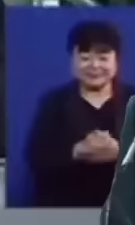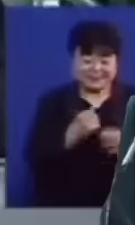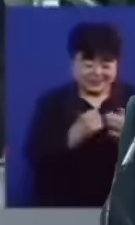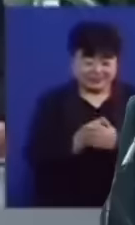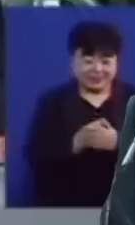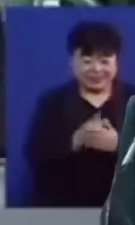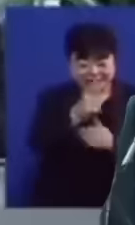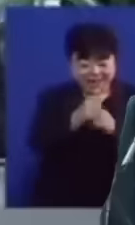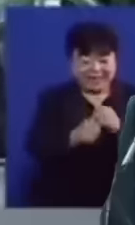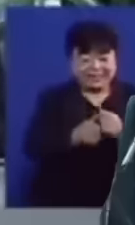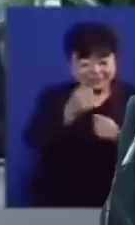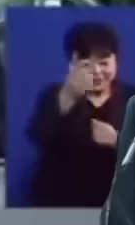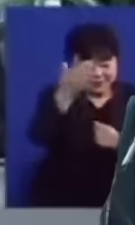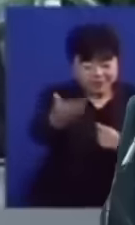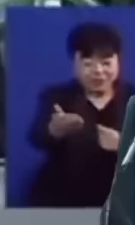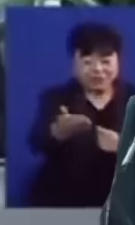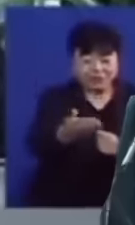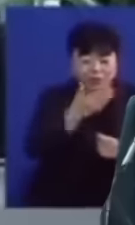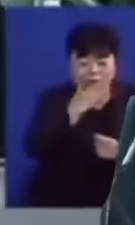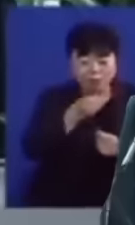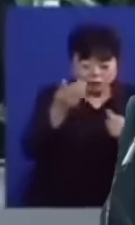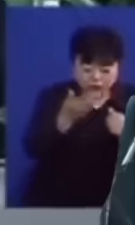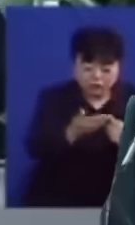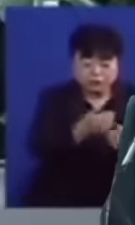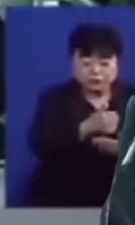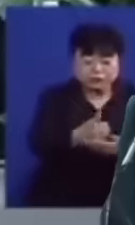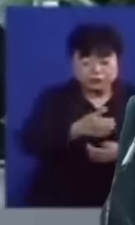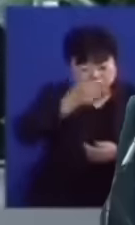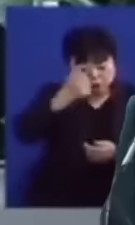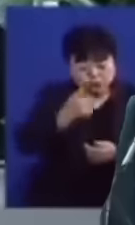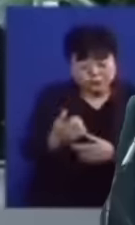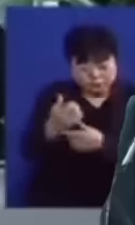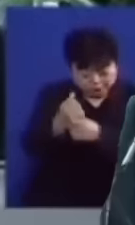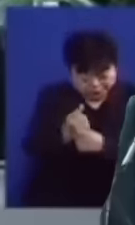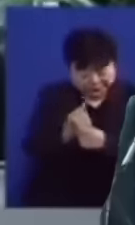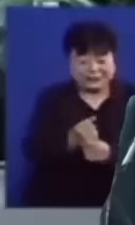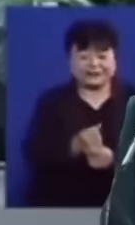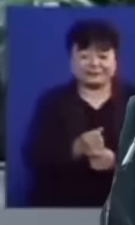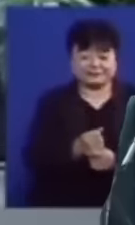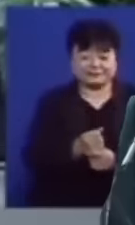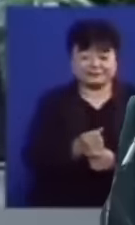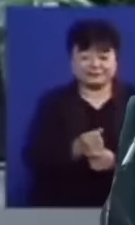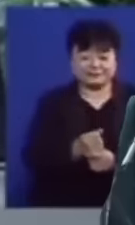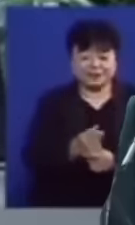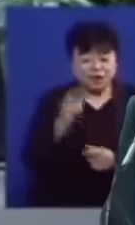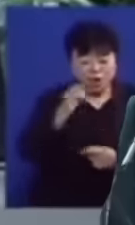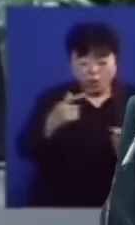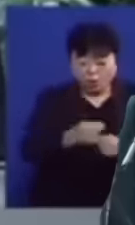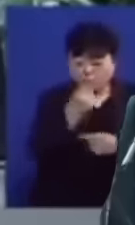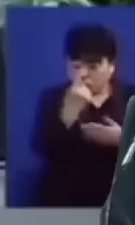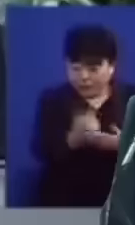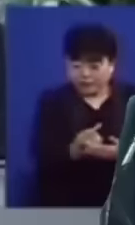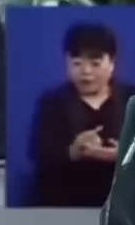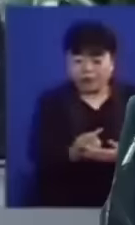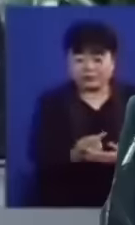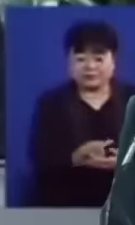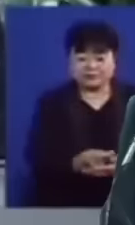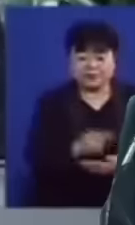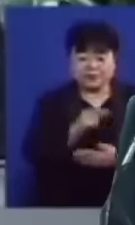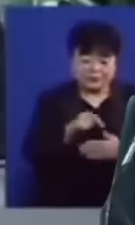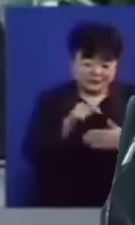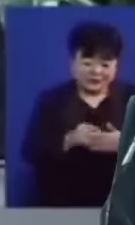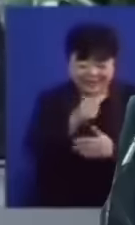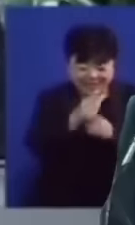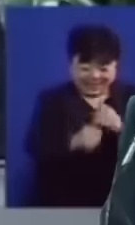그러므로 여러분, 하나님은 여러분이 복주시는 하나님이라는 꿈을 놓치면 안 되는 것입니다. 어떠한 원수가 와도 여러분